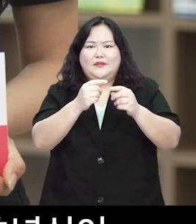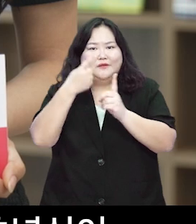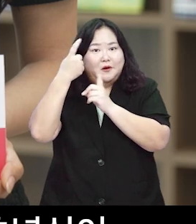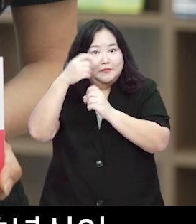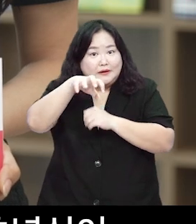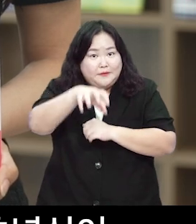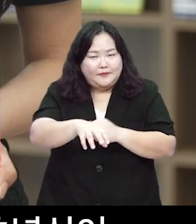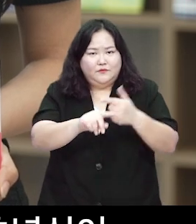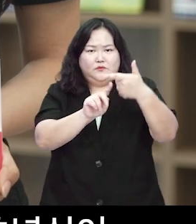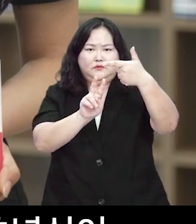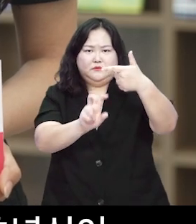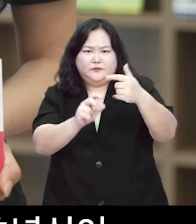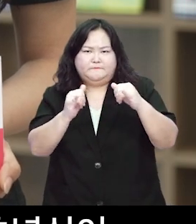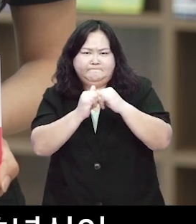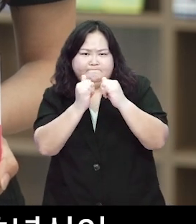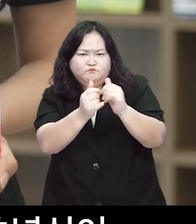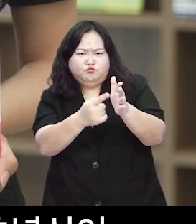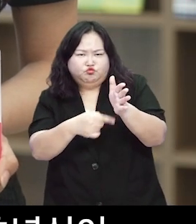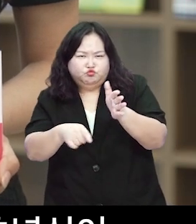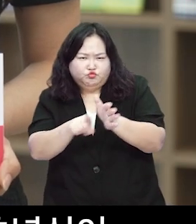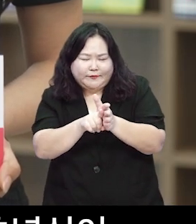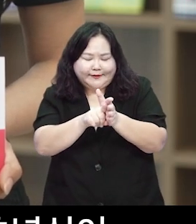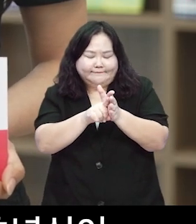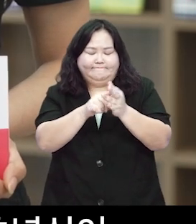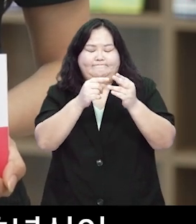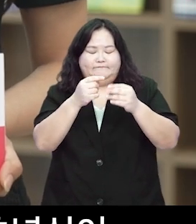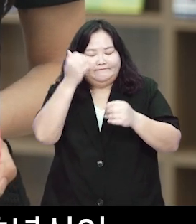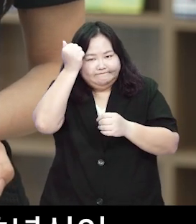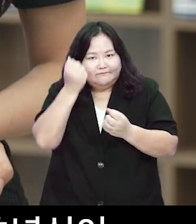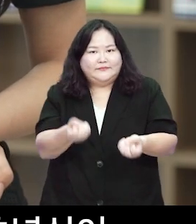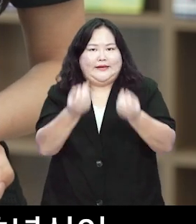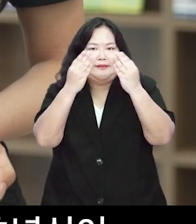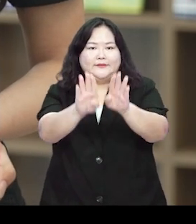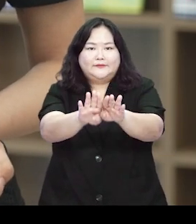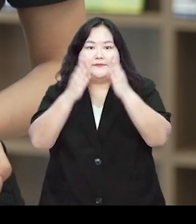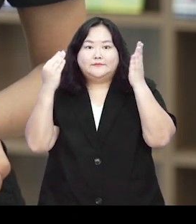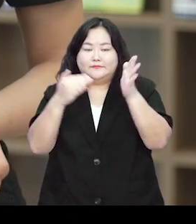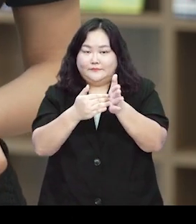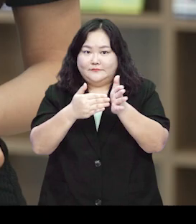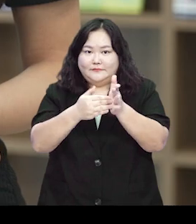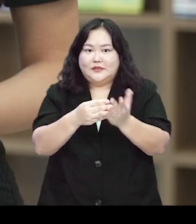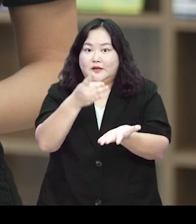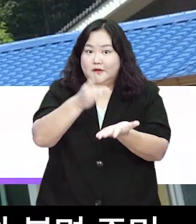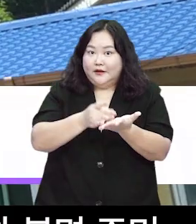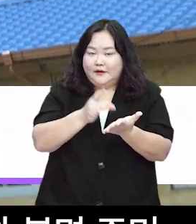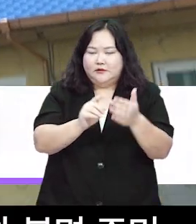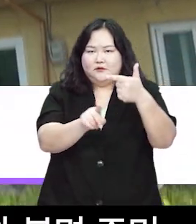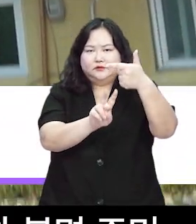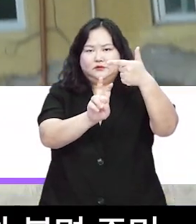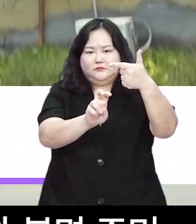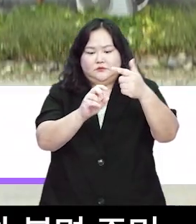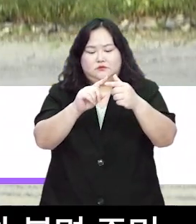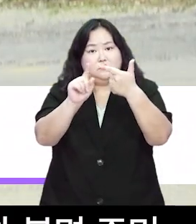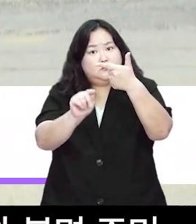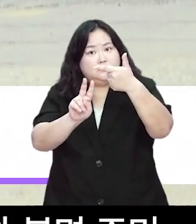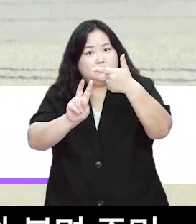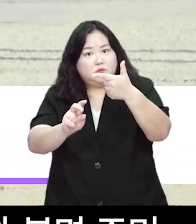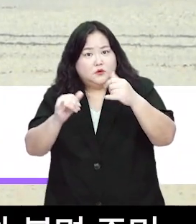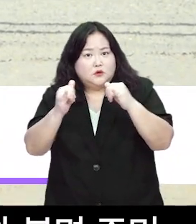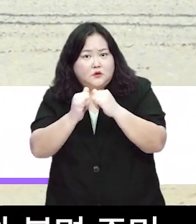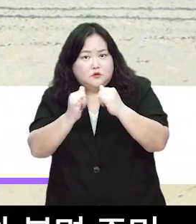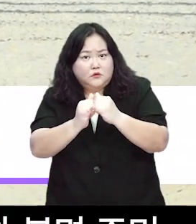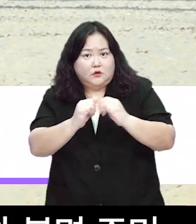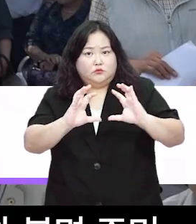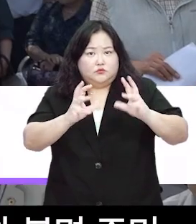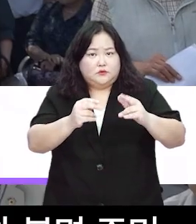기념비 앞에서 북면 6 625 참전 국가유공자를 위한 추념식이 열렸습니다 천시는 지난 21일